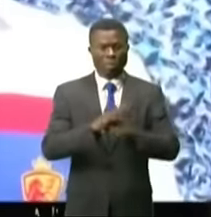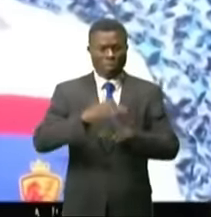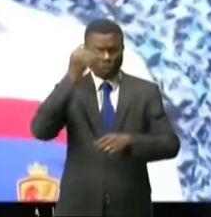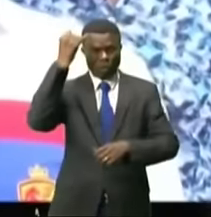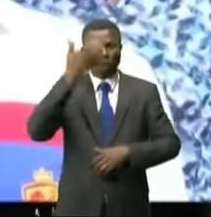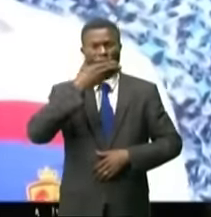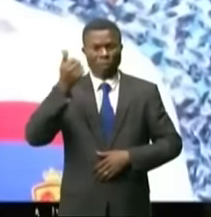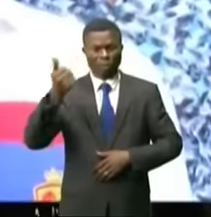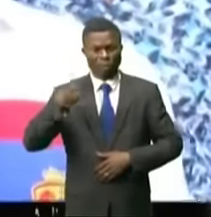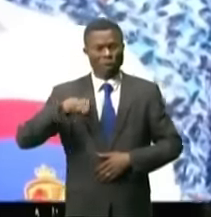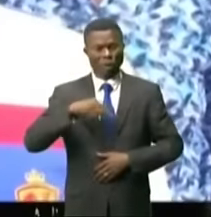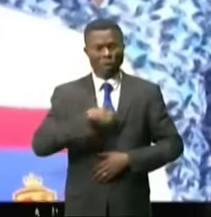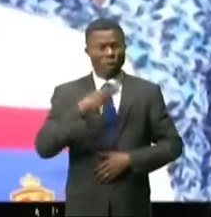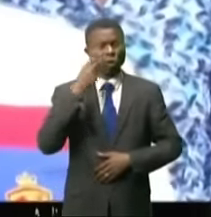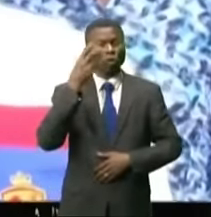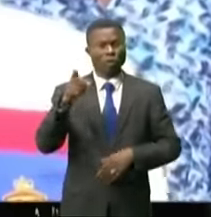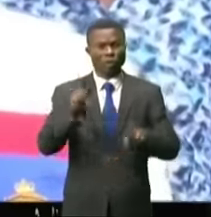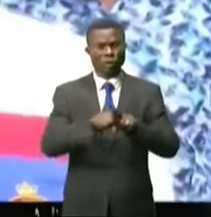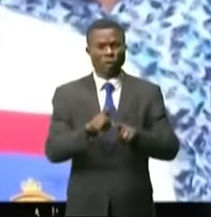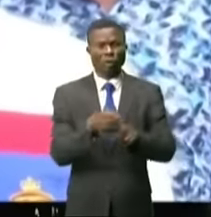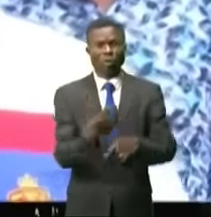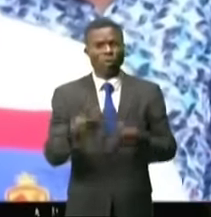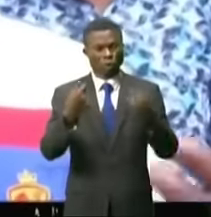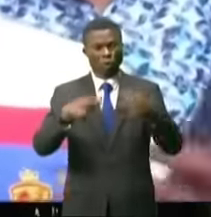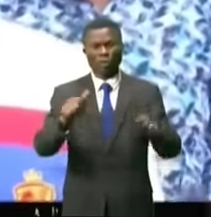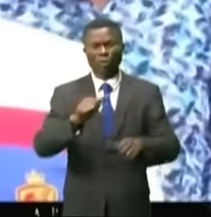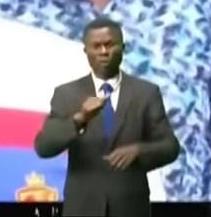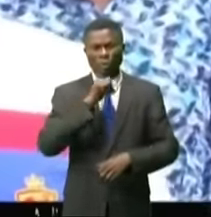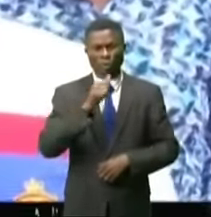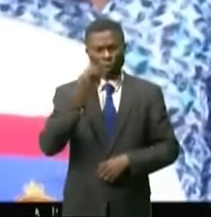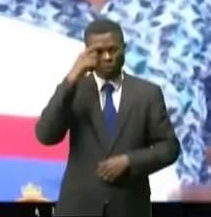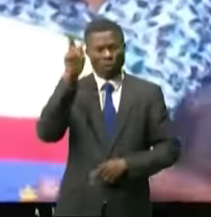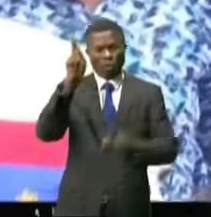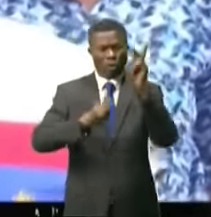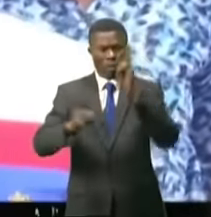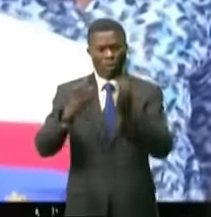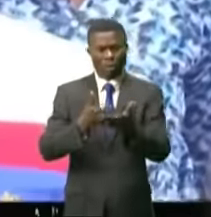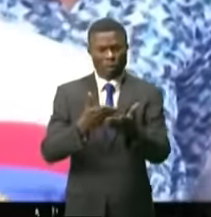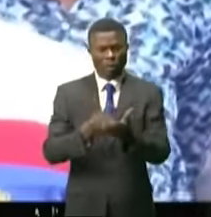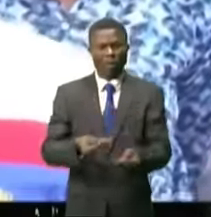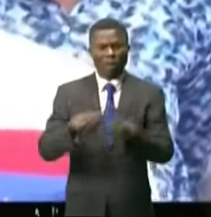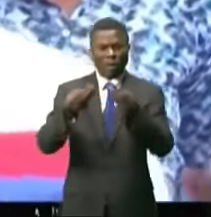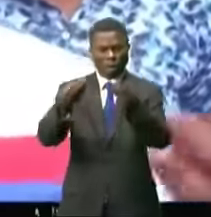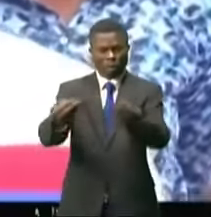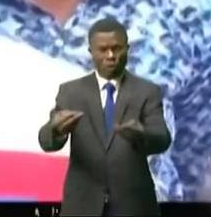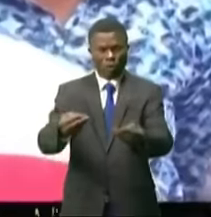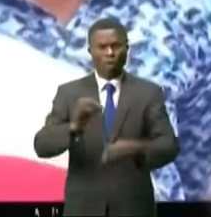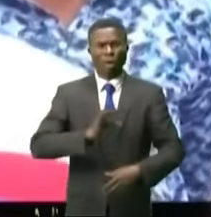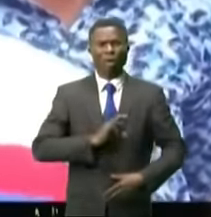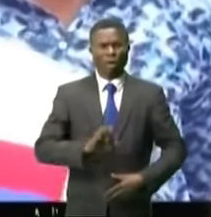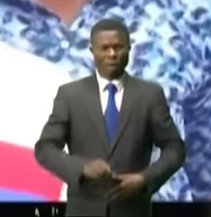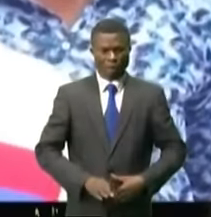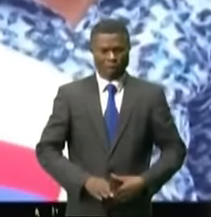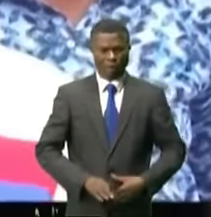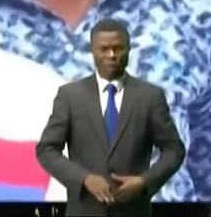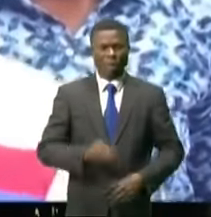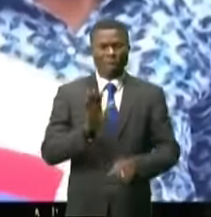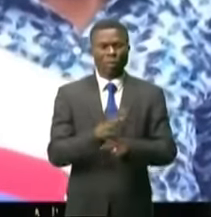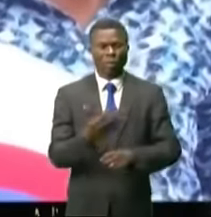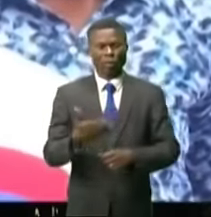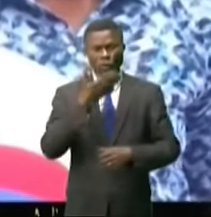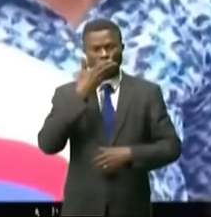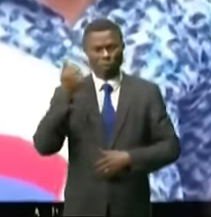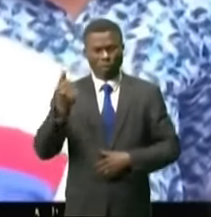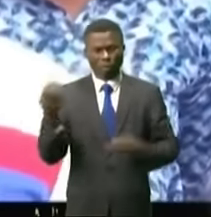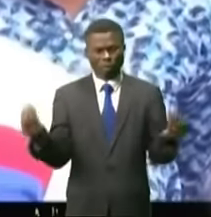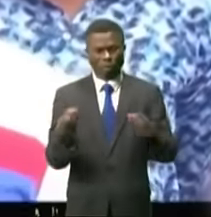nous considérons comme de matière à vendre afin que cette population puisse lui rendre, lui être reconnaissante. Voilà pourquoi